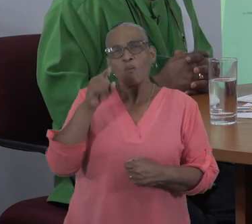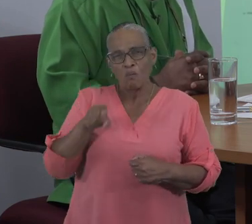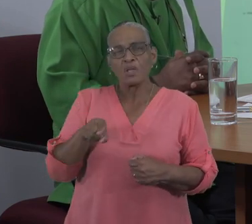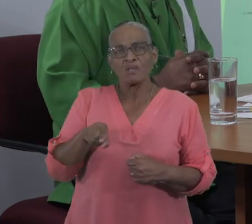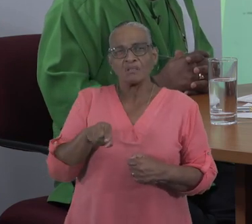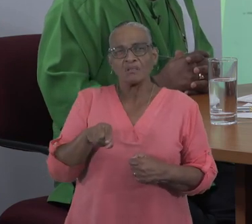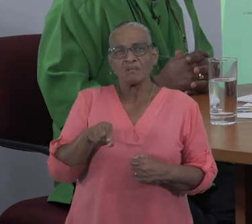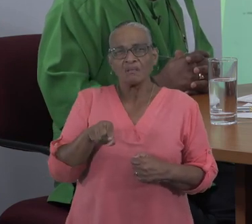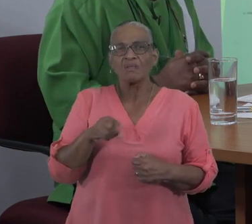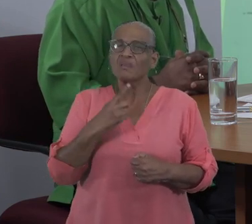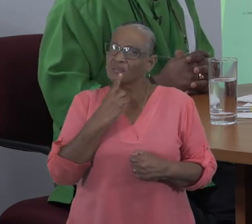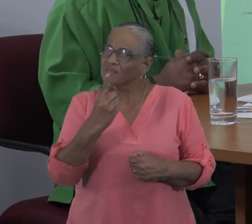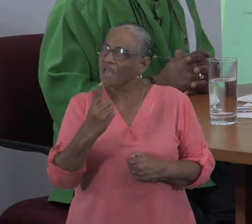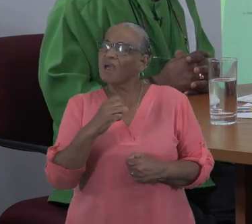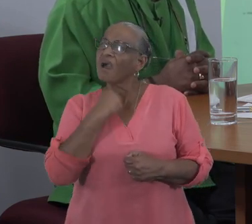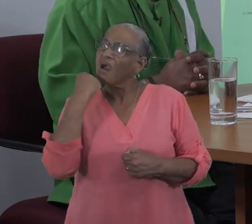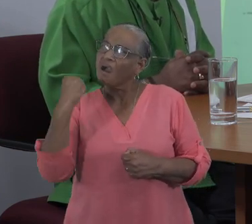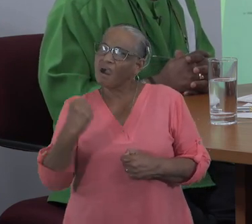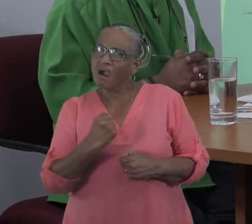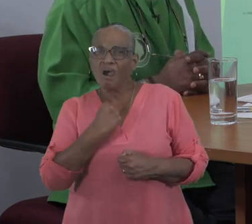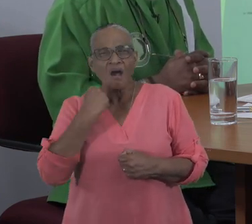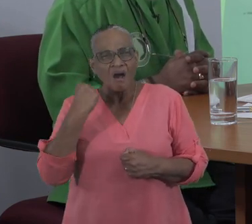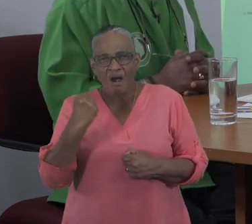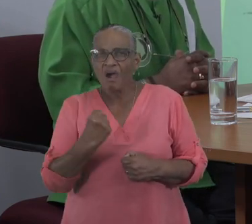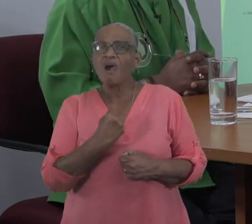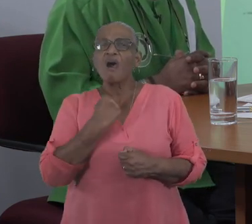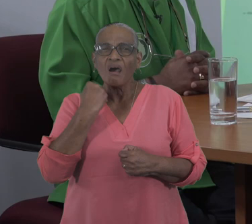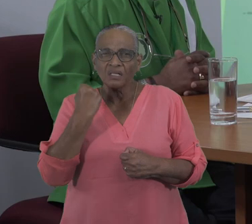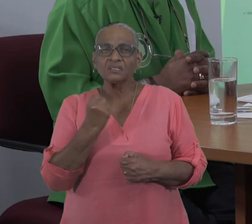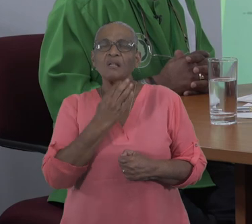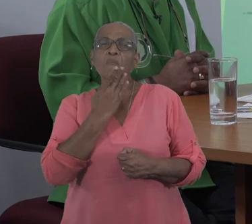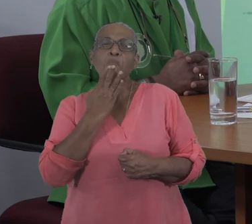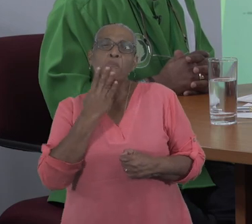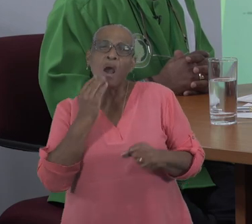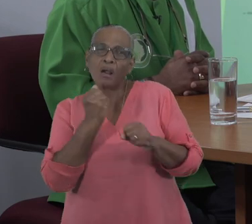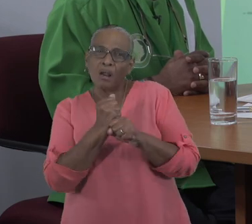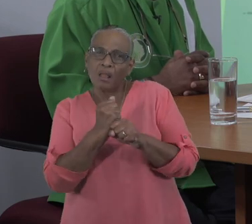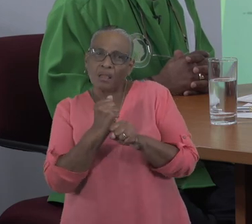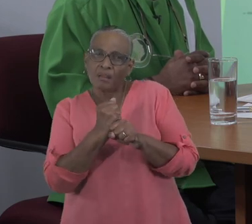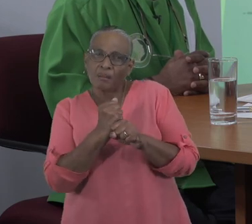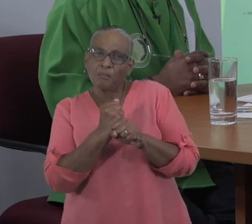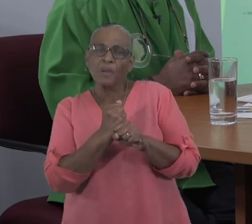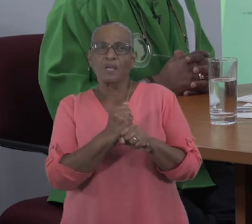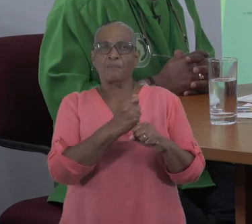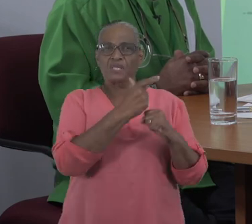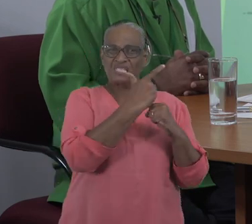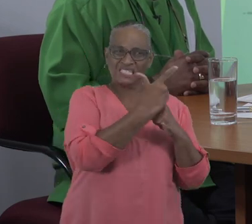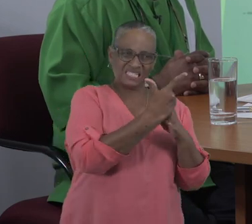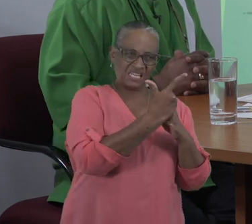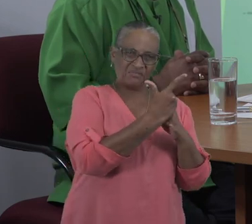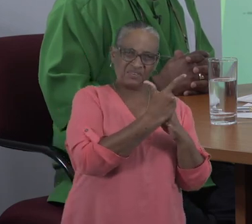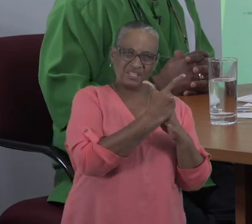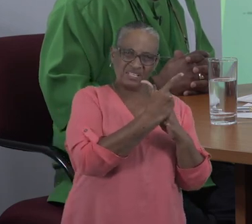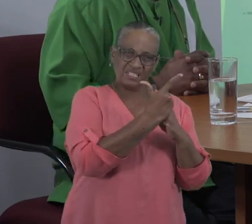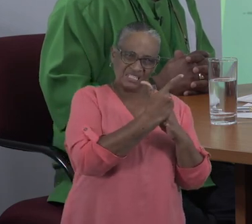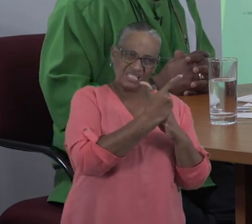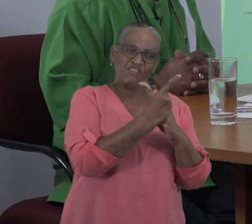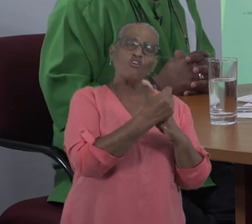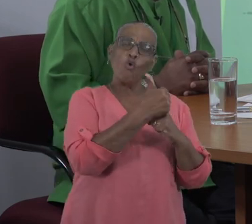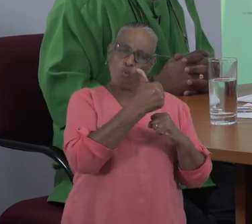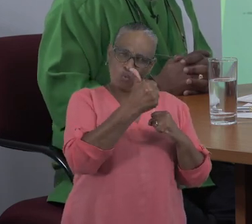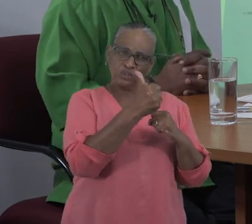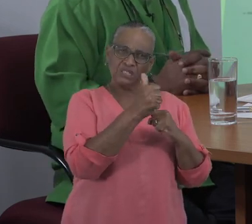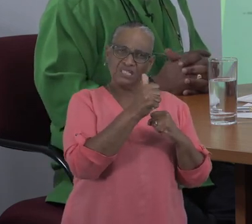allemaal... Ik zeg het, weet je, voel ik een beetje moro makkelijk, heb ik het samengevat in 7. Snap, 7